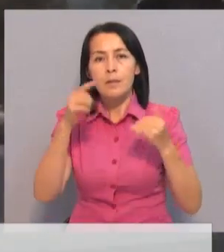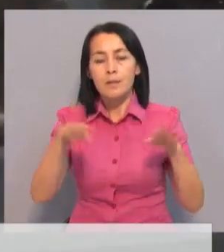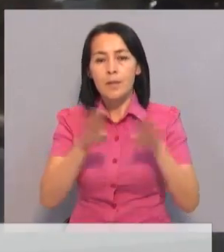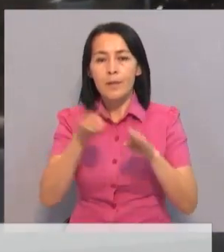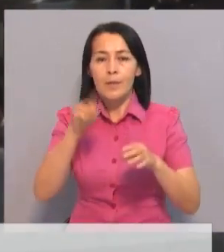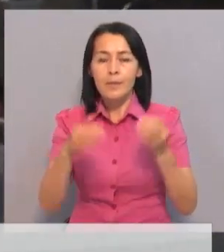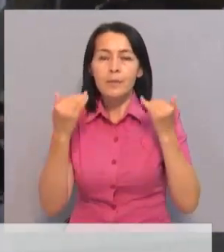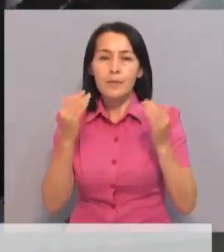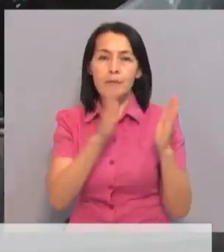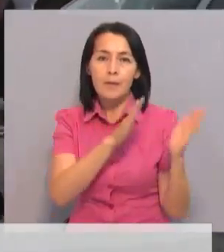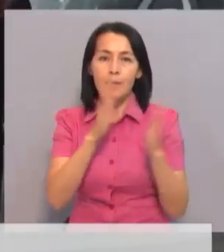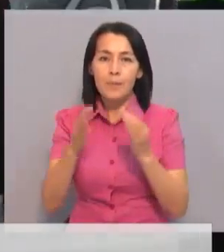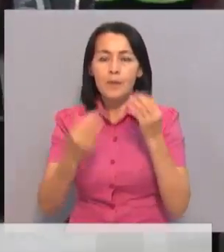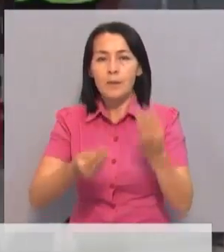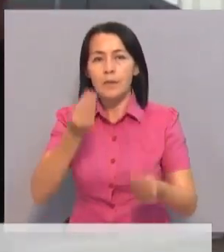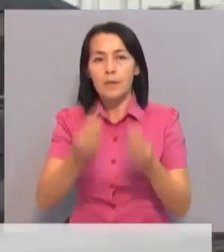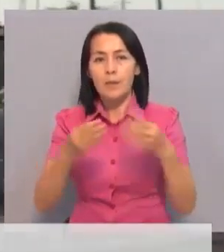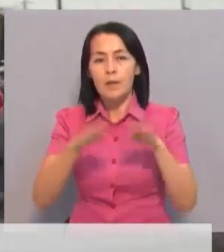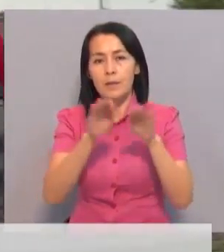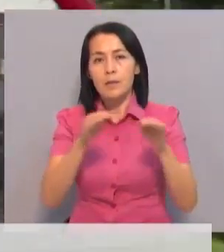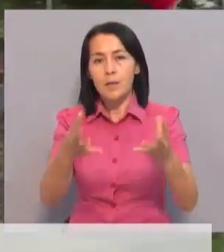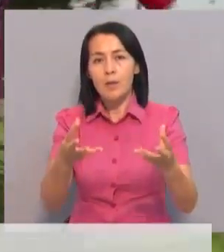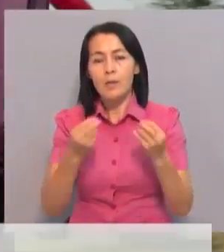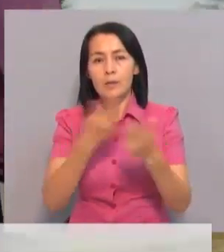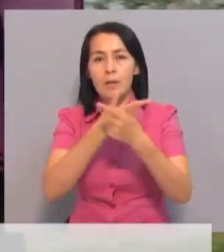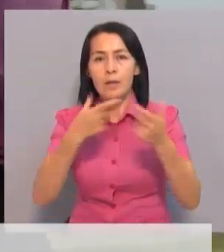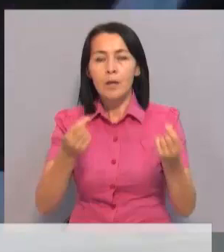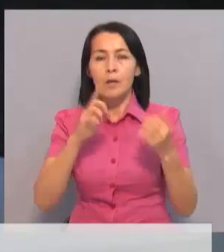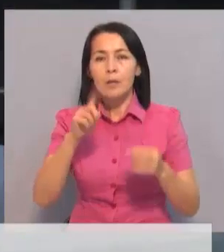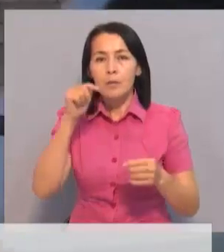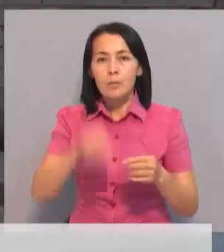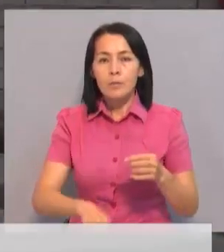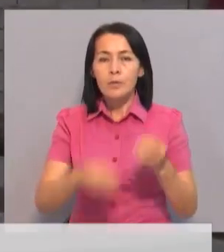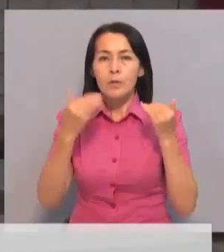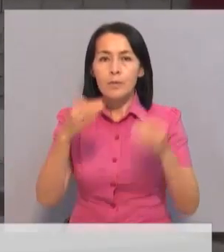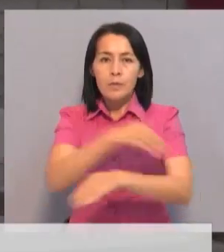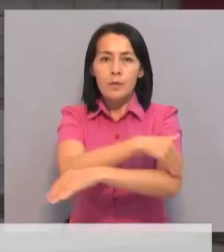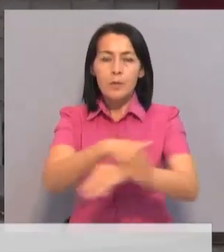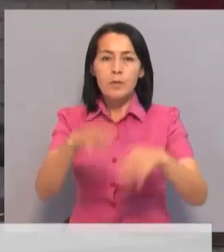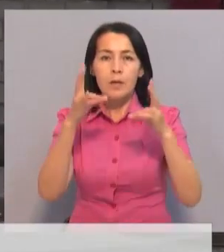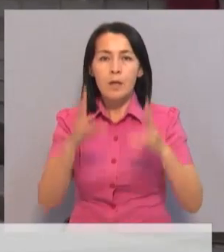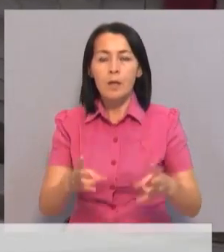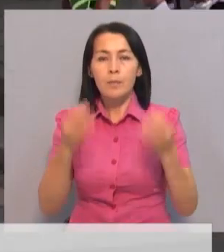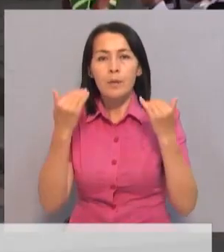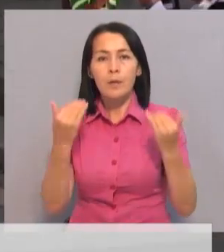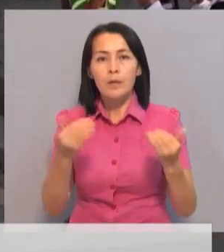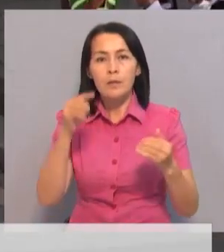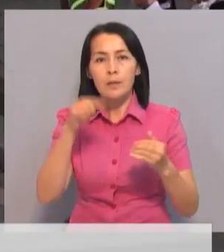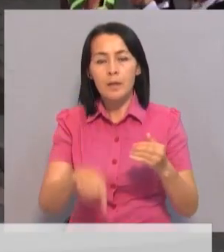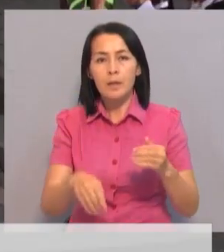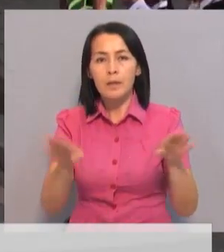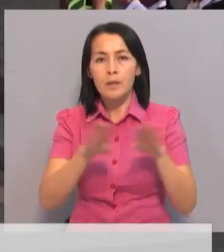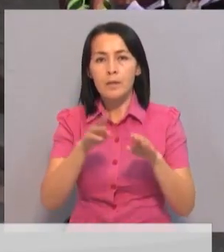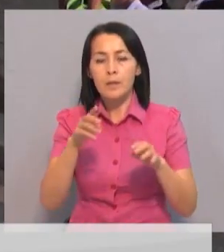стражи армейского порядка в игровой формате дети получили информацию о том, что любая улица несет опасность. Является ли она